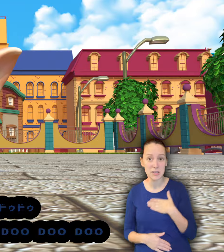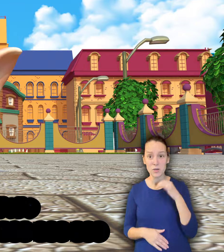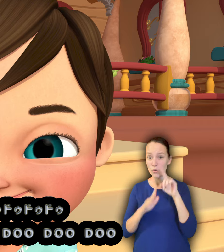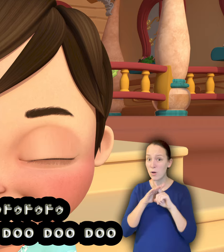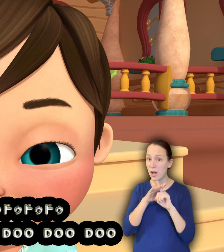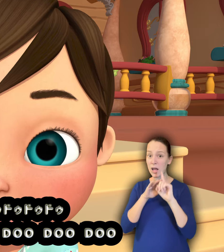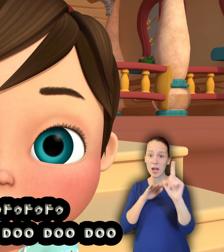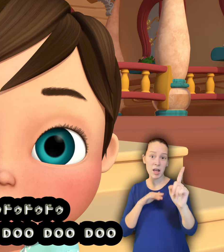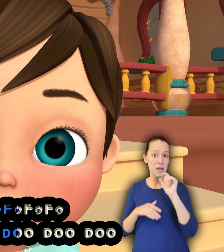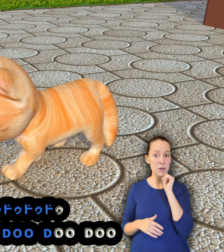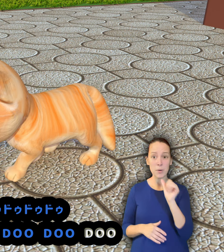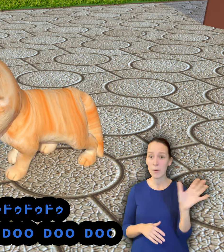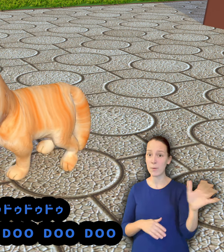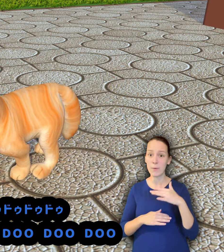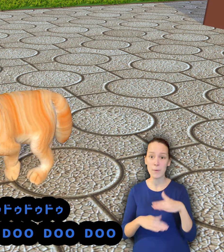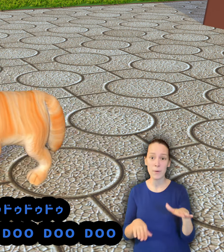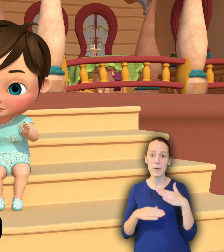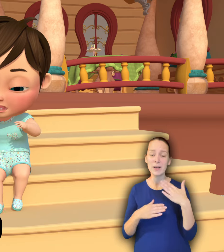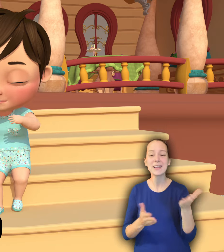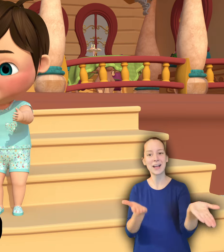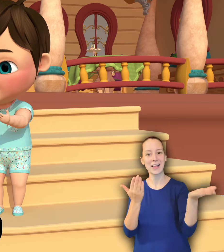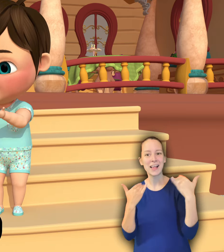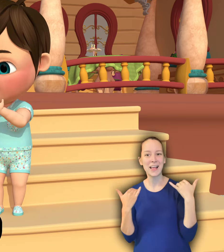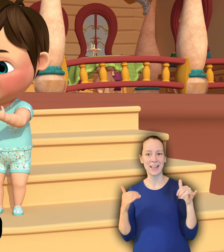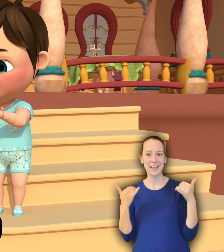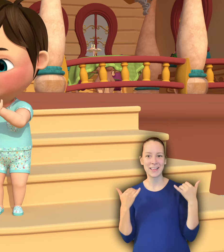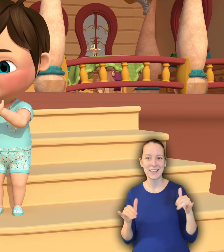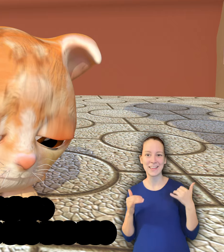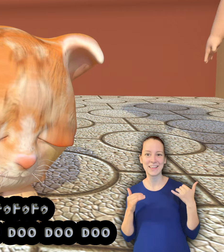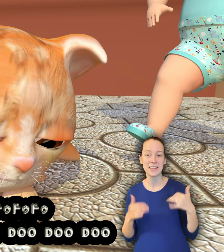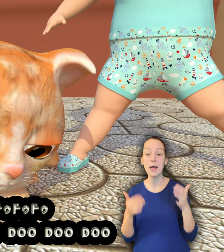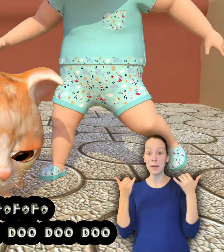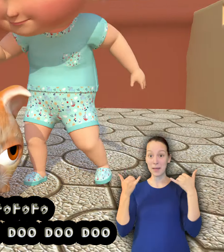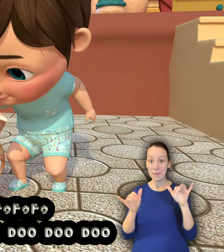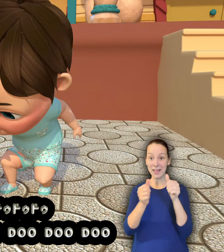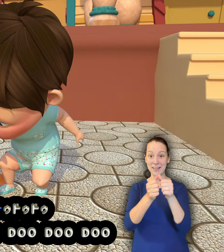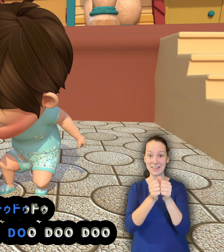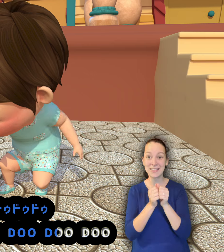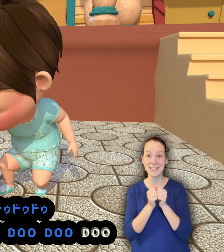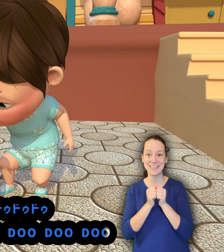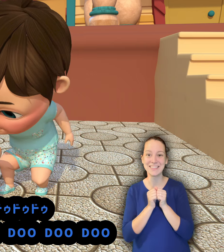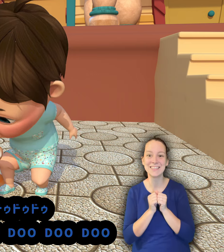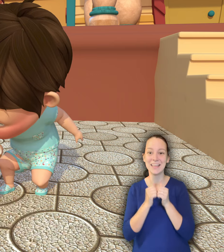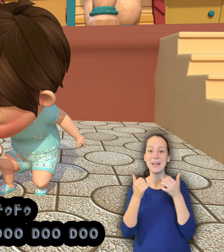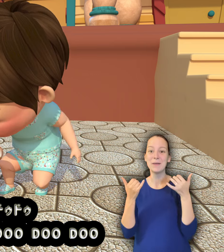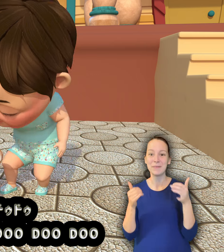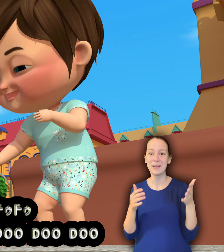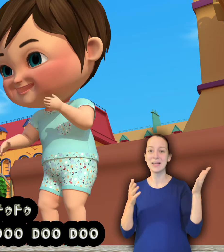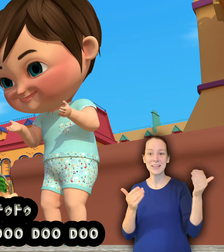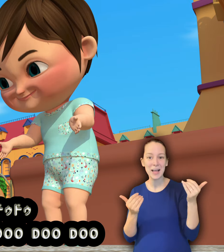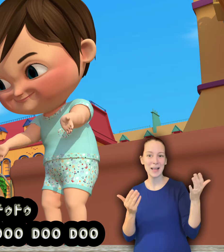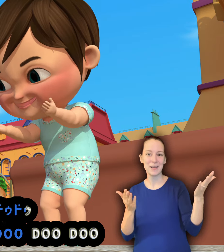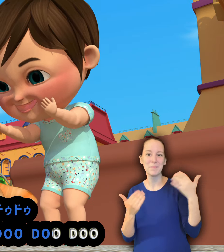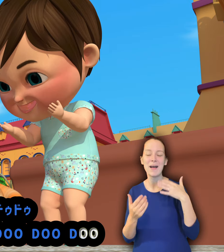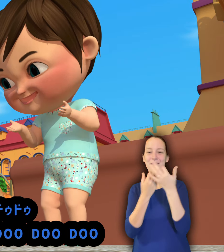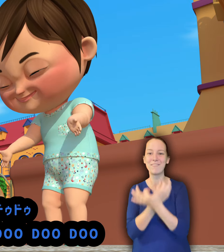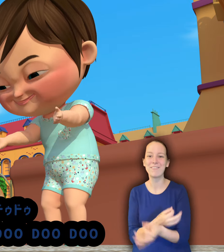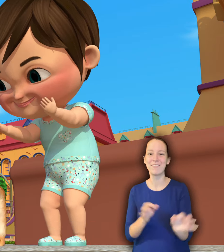と一緒に遊ぼうこっち来て